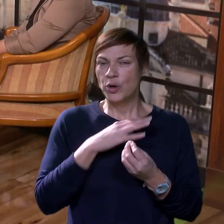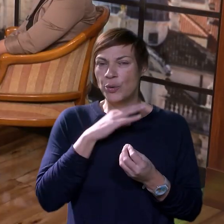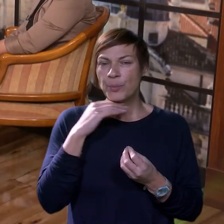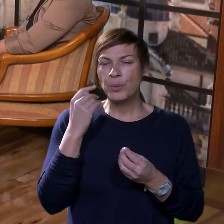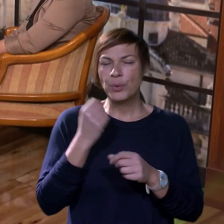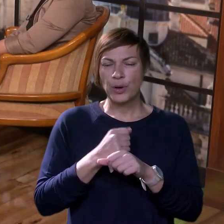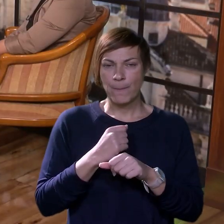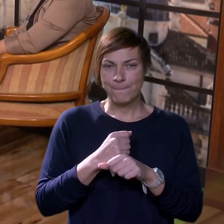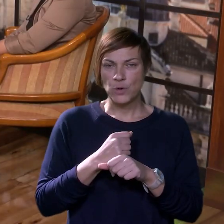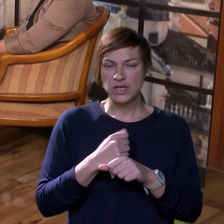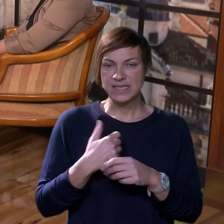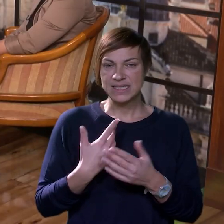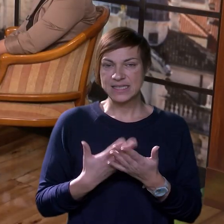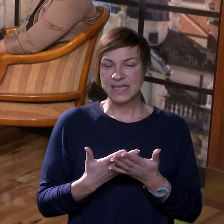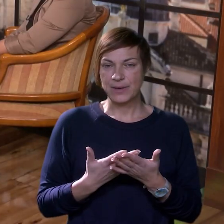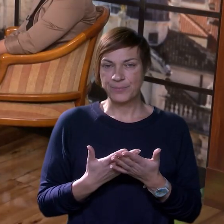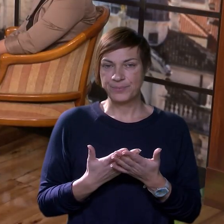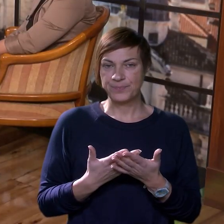toga puno posla.